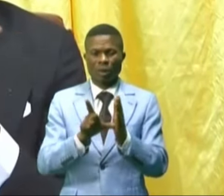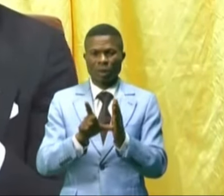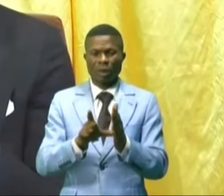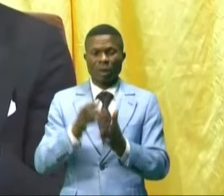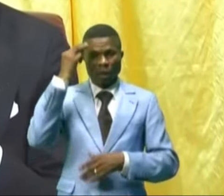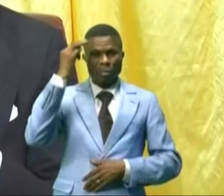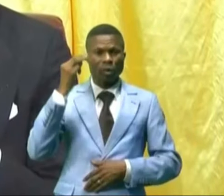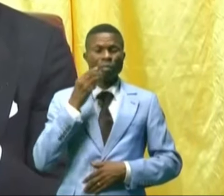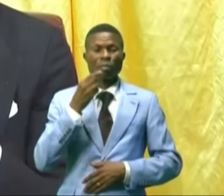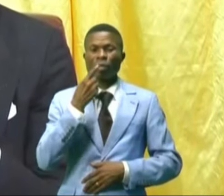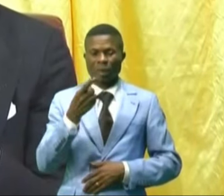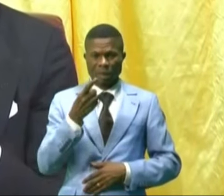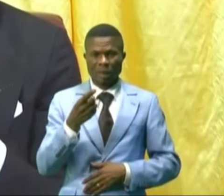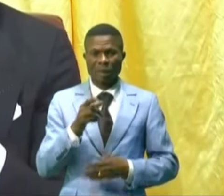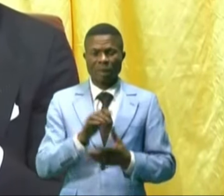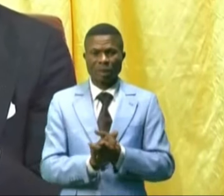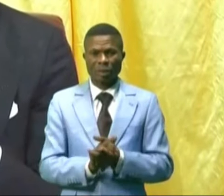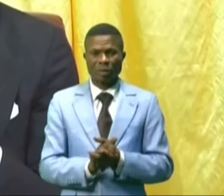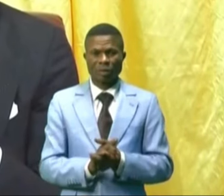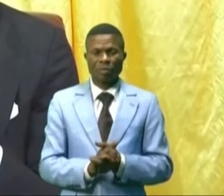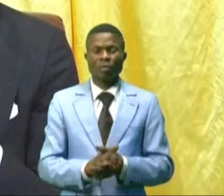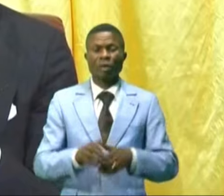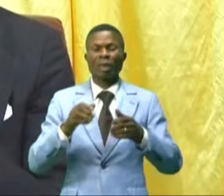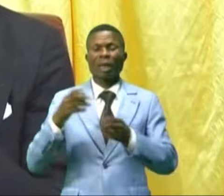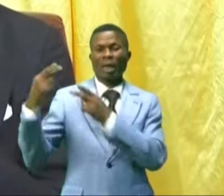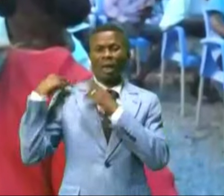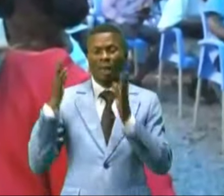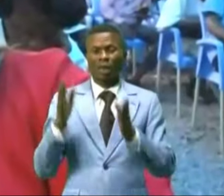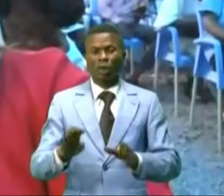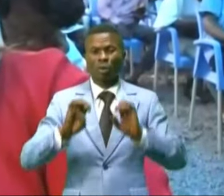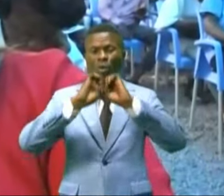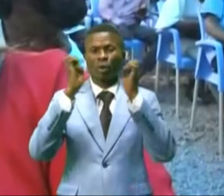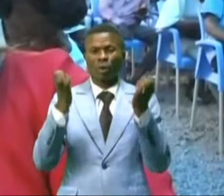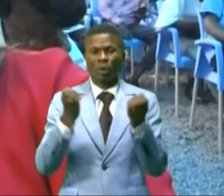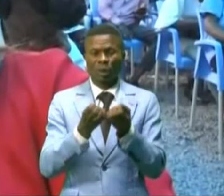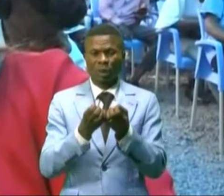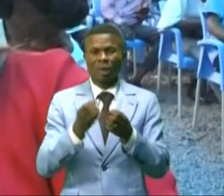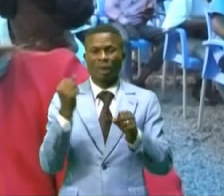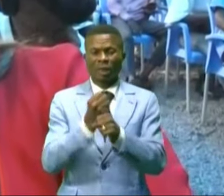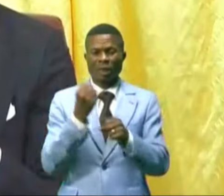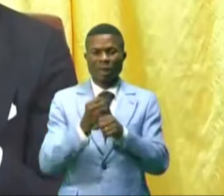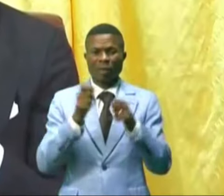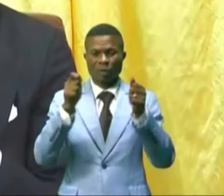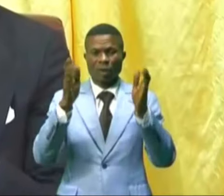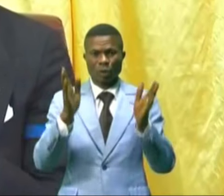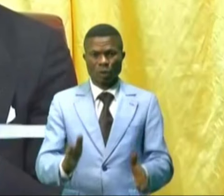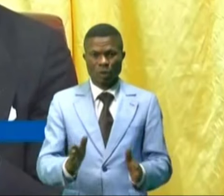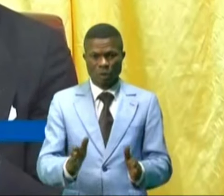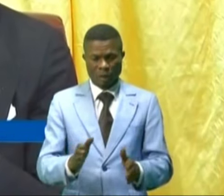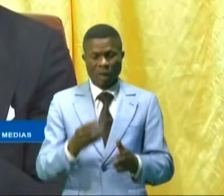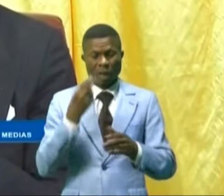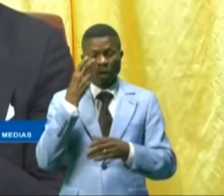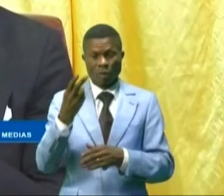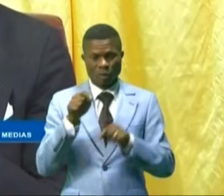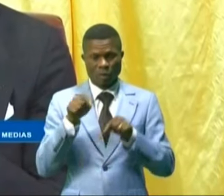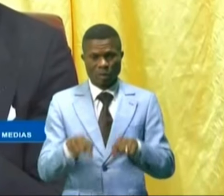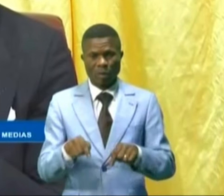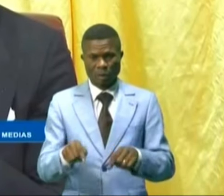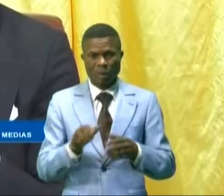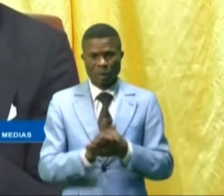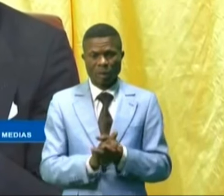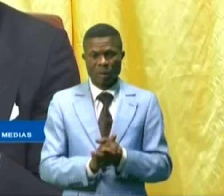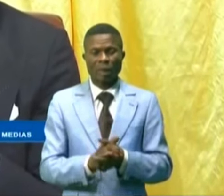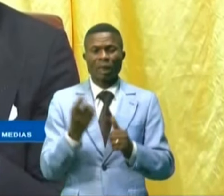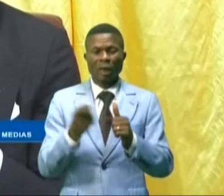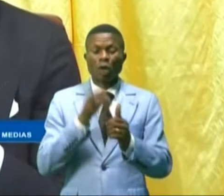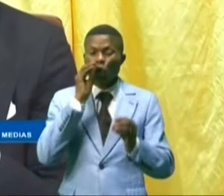de la sous-région, vous trouverez des médias aussi libres qu'en RDC. Regardez chez nous la liberté avec laquelle on critique les présidents.